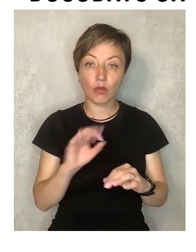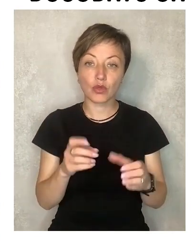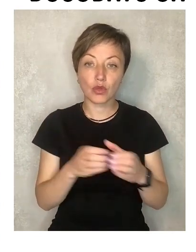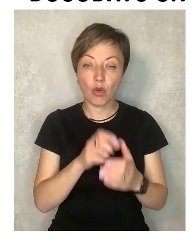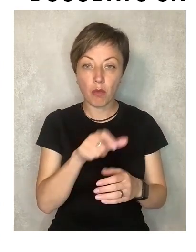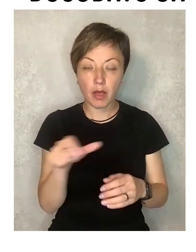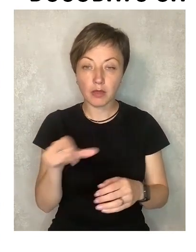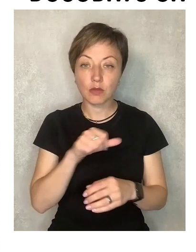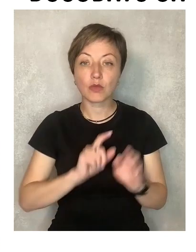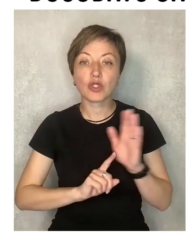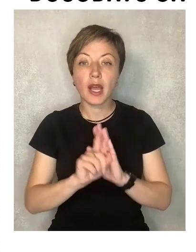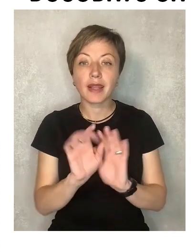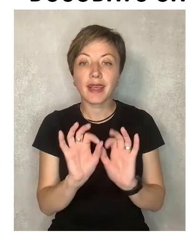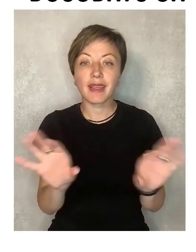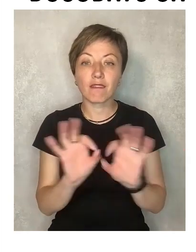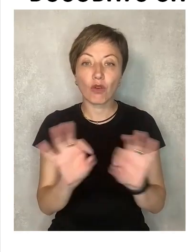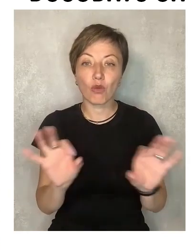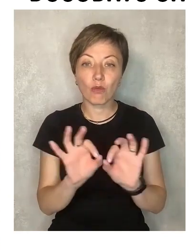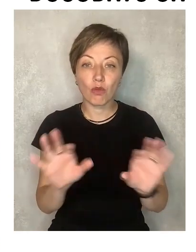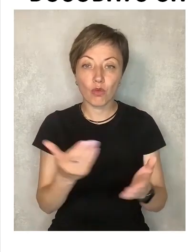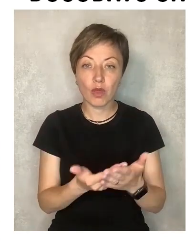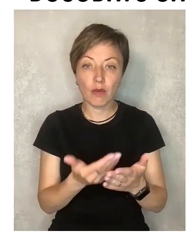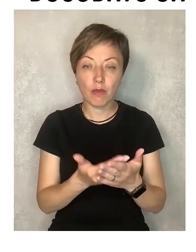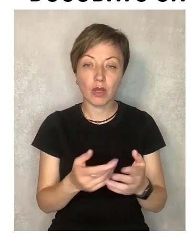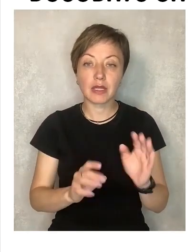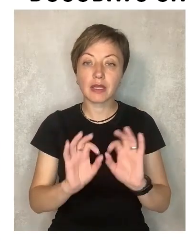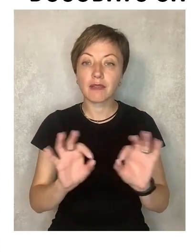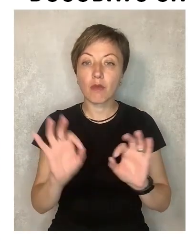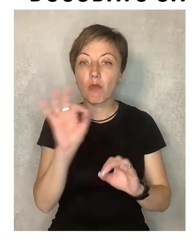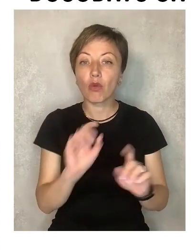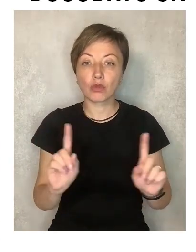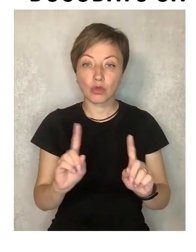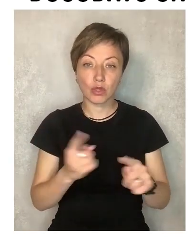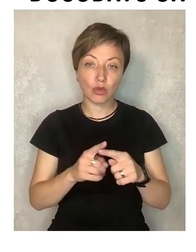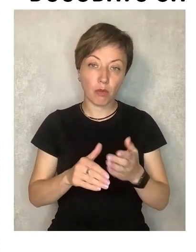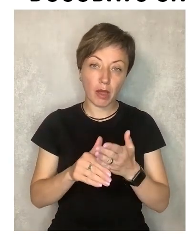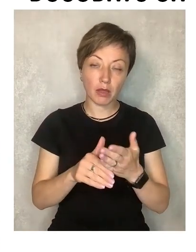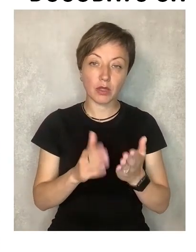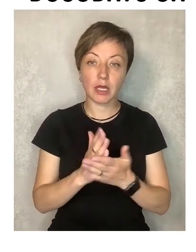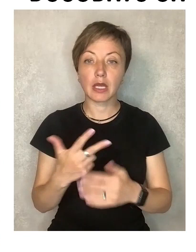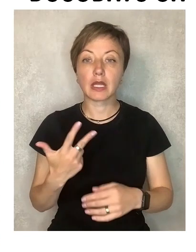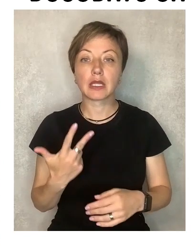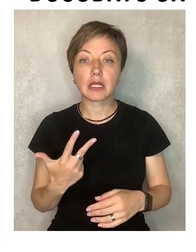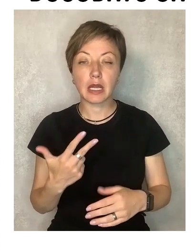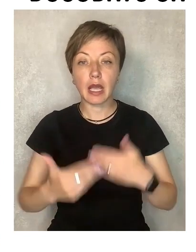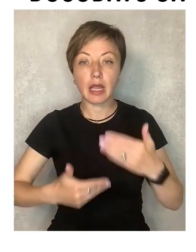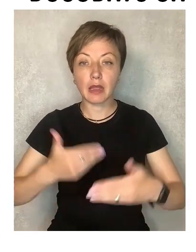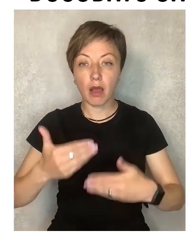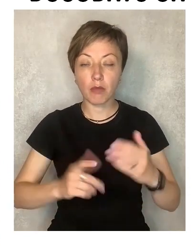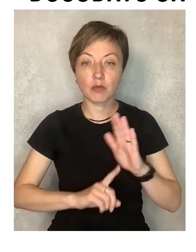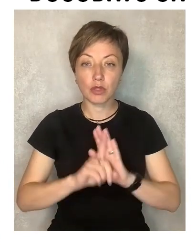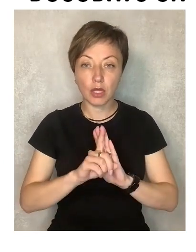її інформуємо, тобто даємо інформацію про щось. І в цього методу є там три етапи. Спочатку ми